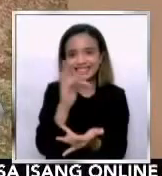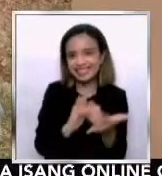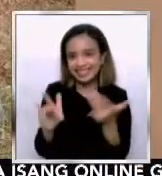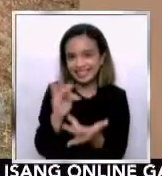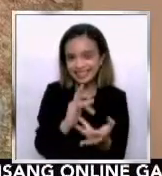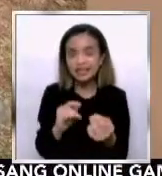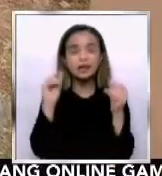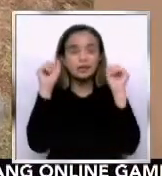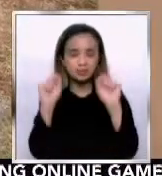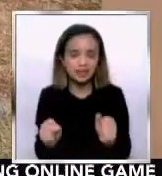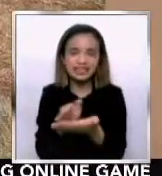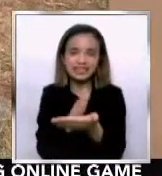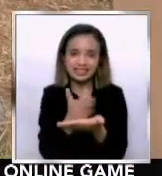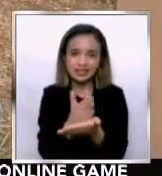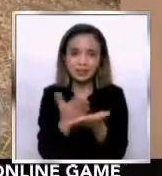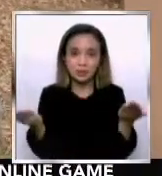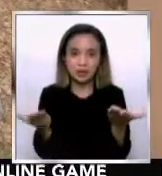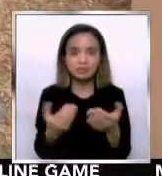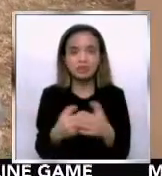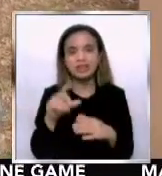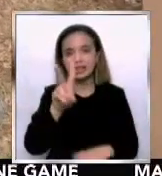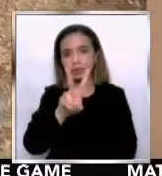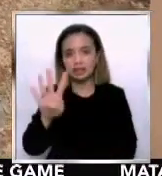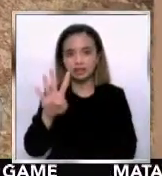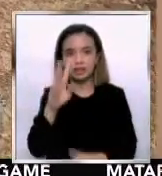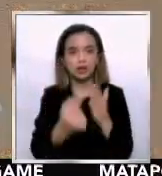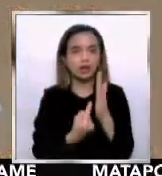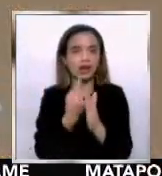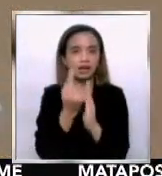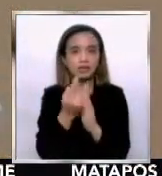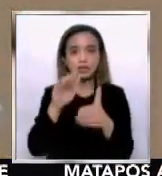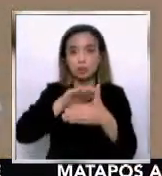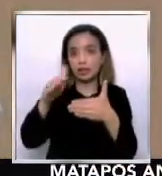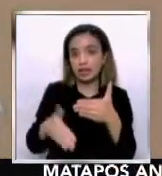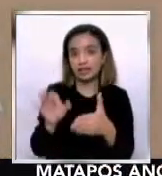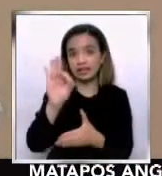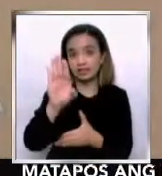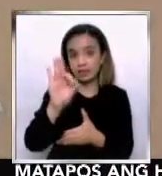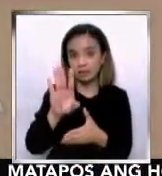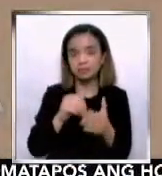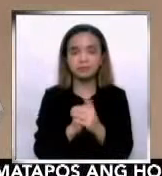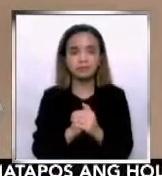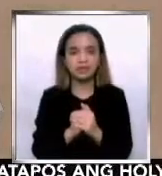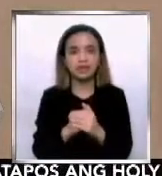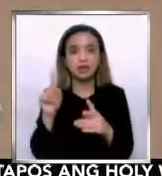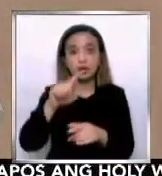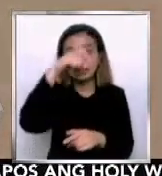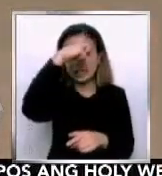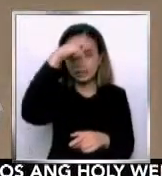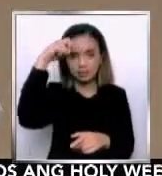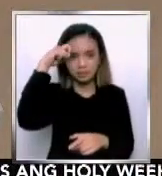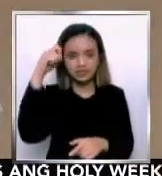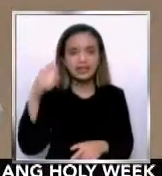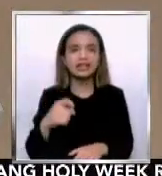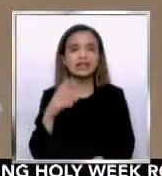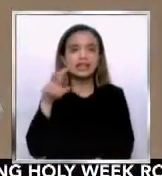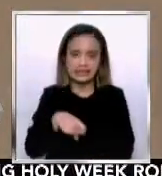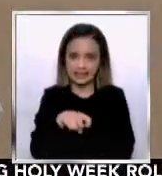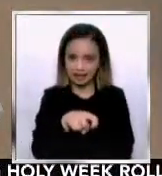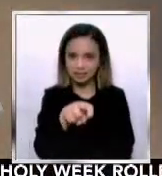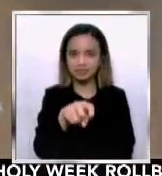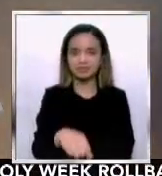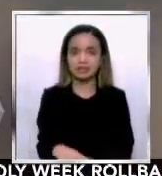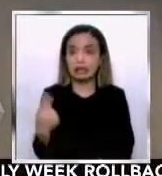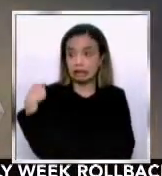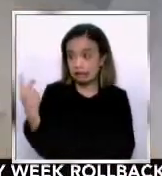pong i-share yan sa 24 Oras Weekend Facebook page. Yan po yung inyong mga summer adventure. At subukan namin ni